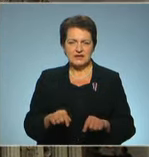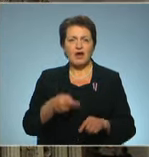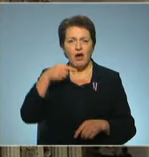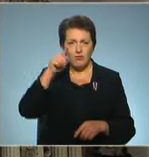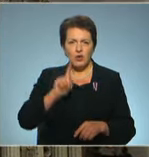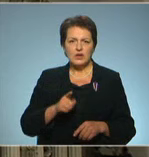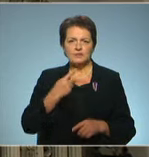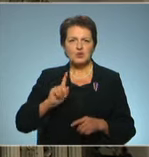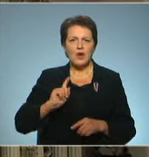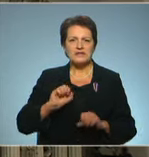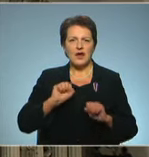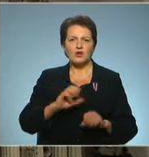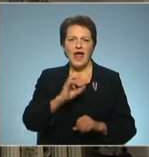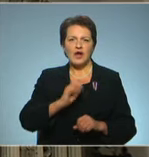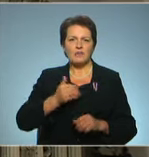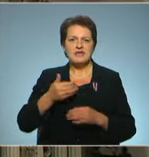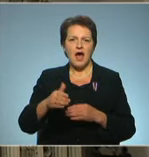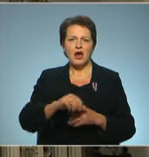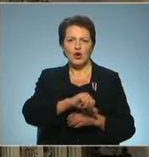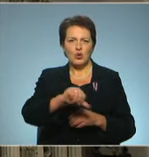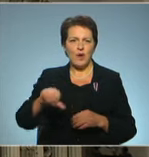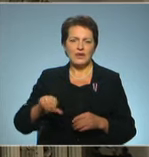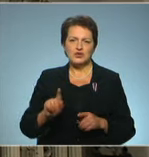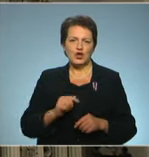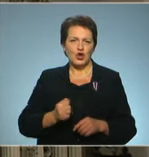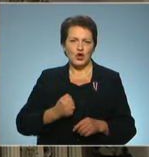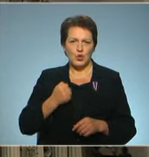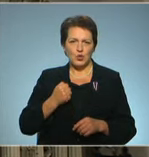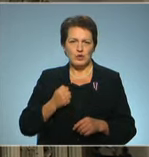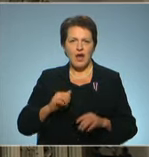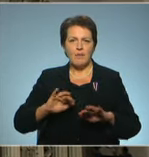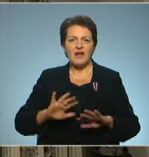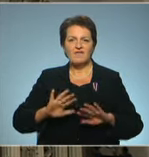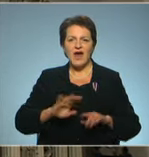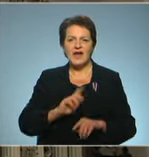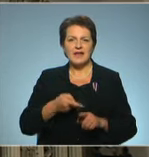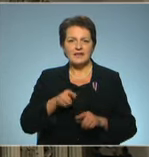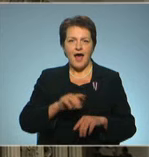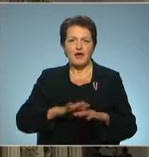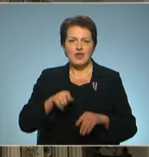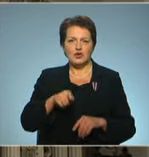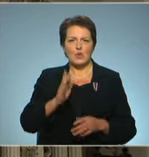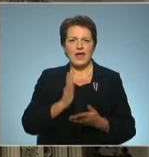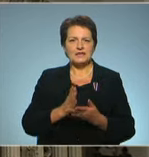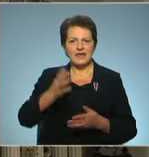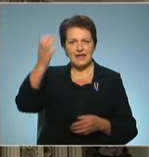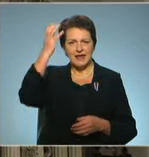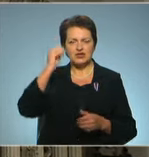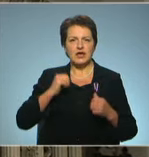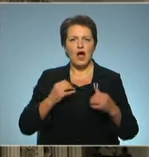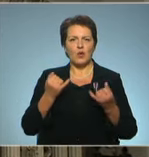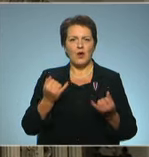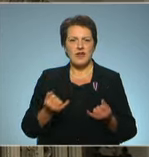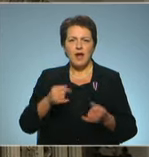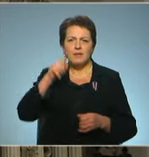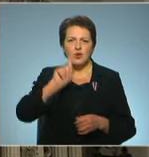Protams, ka nosargāt Eiropas ārējo robežu ir grūti. Bet vai ne tādēļ tu esi ķēnišķīgā godā? Protams,